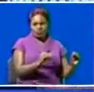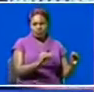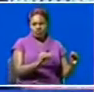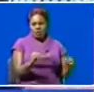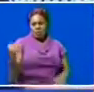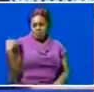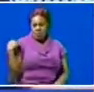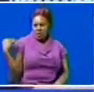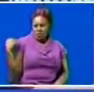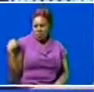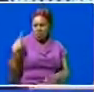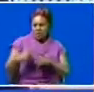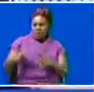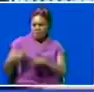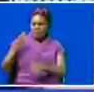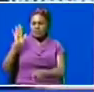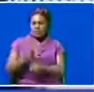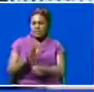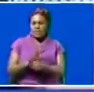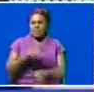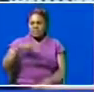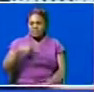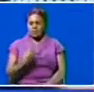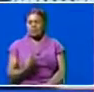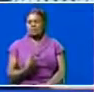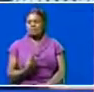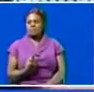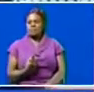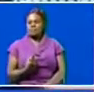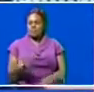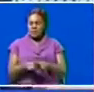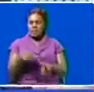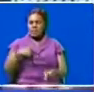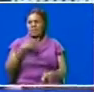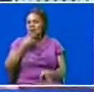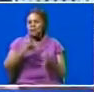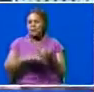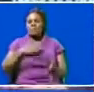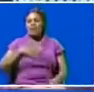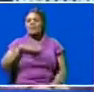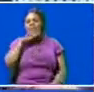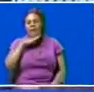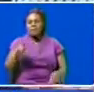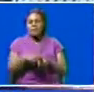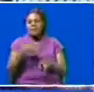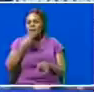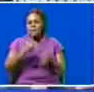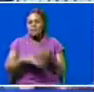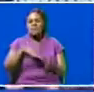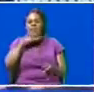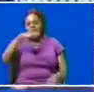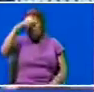Wamenisibua miaka mingi. Na mimi ni mjane. Na bwana yangu alikufa juu ya hii plot